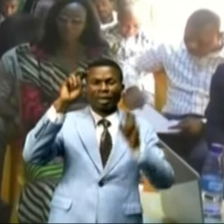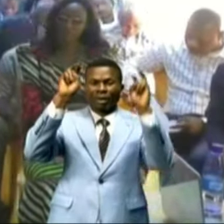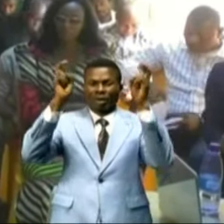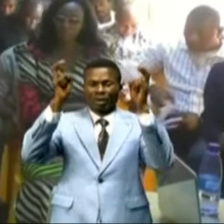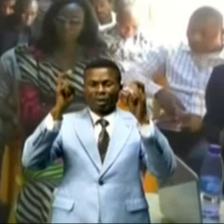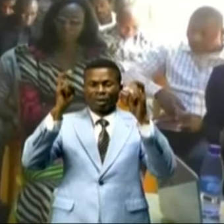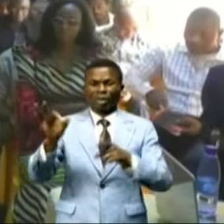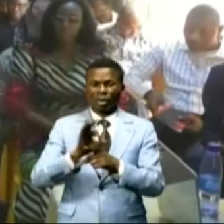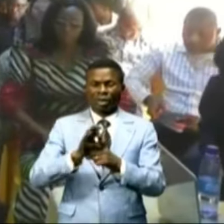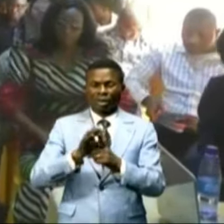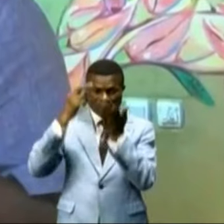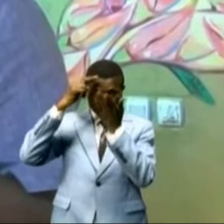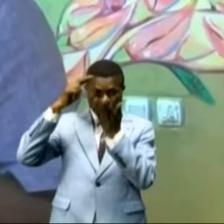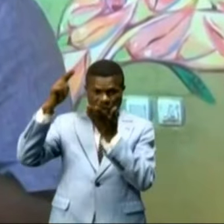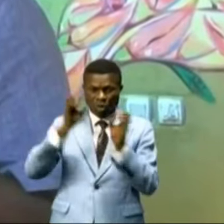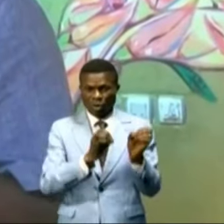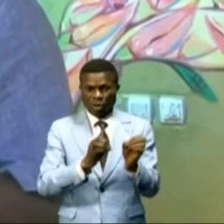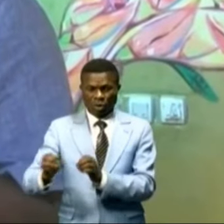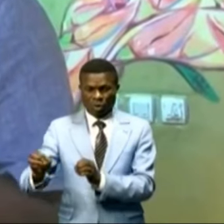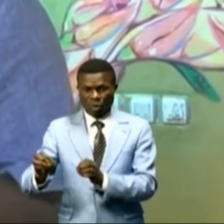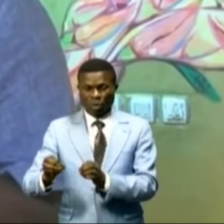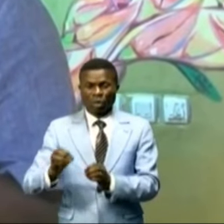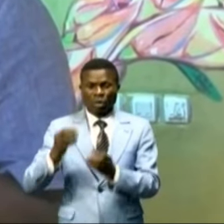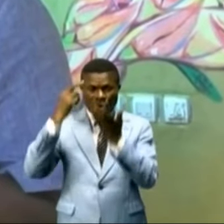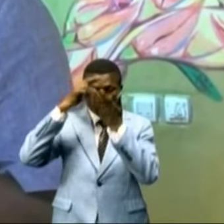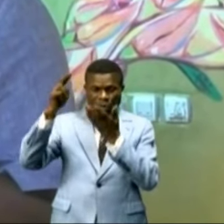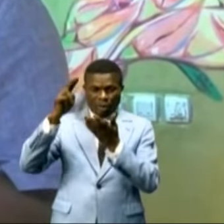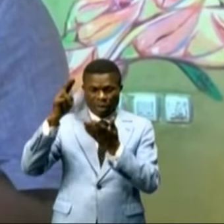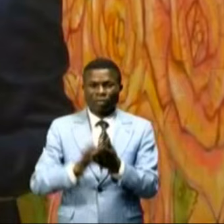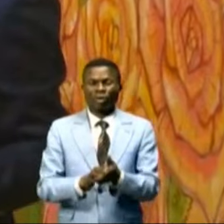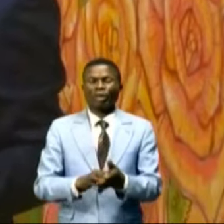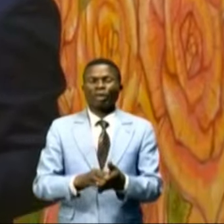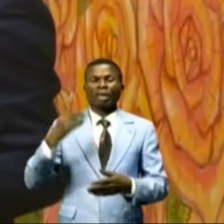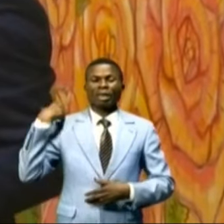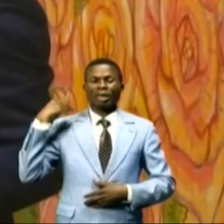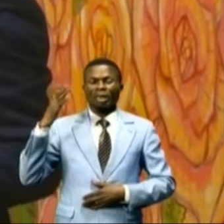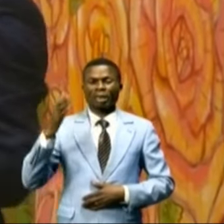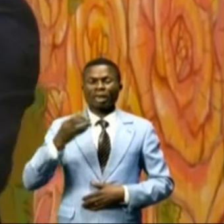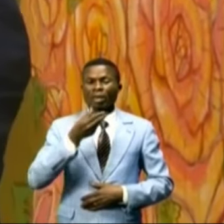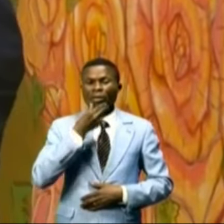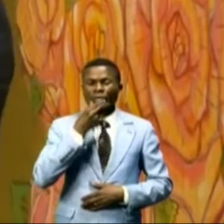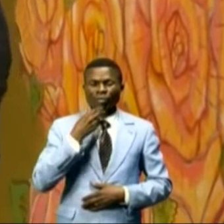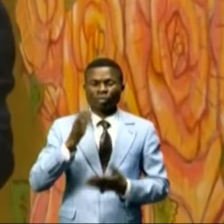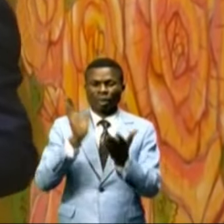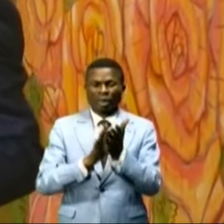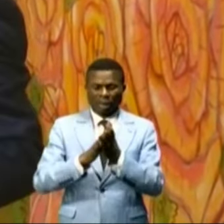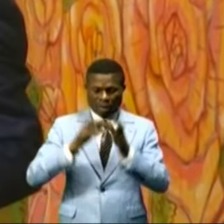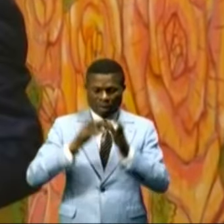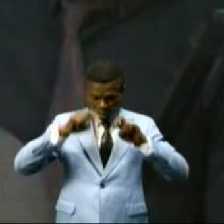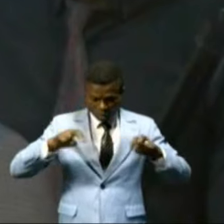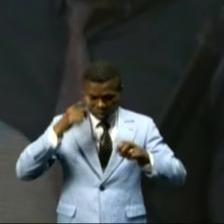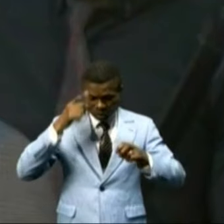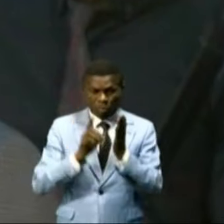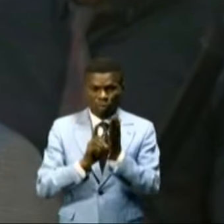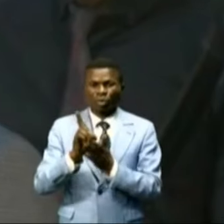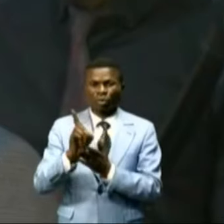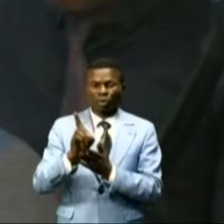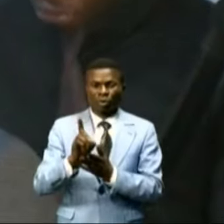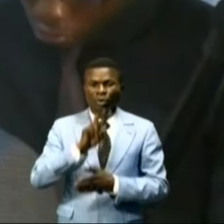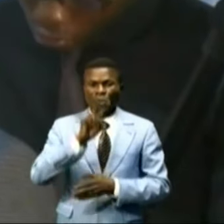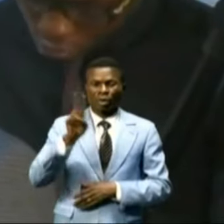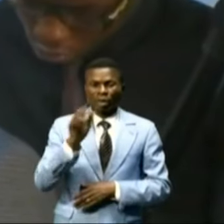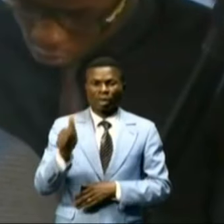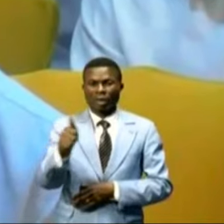l'atelier académique organisé par l'université officielle de Mbujimaï, l'Institut des recherches pour le développement, ce vendredi